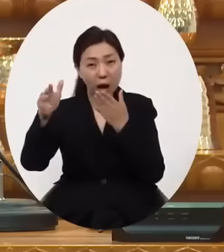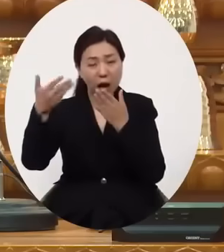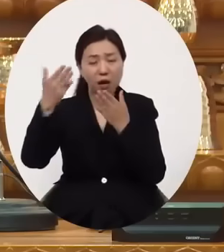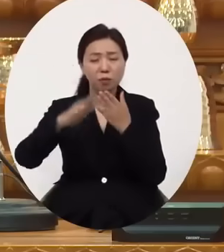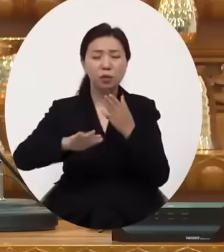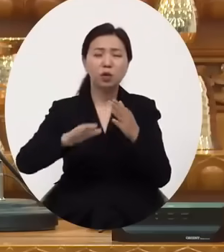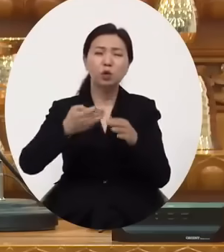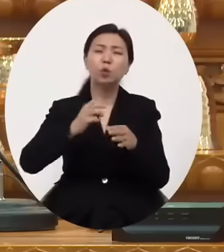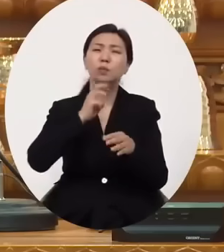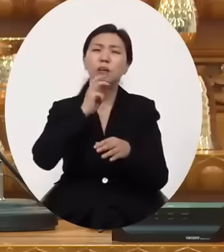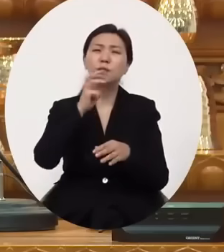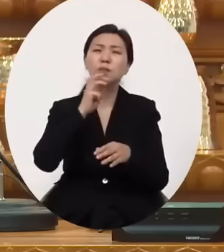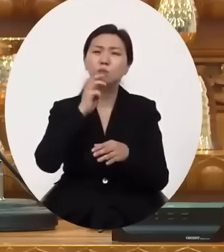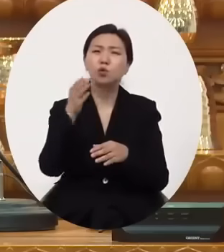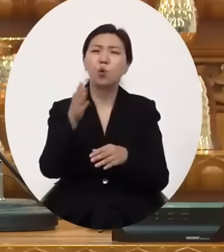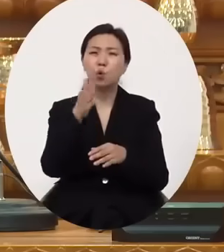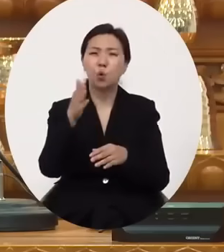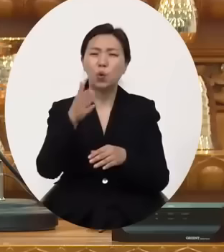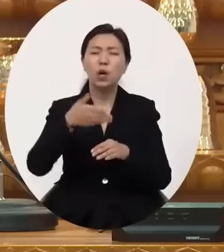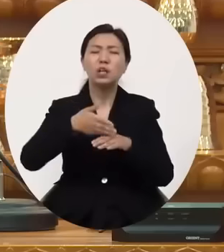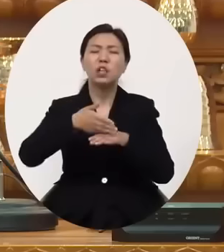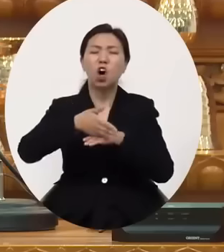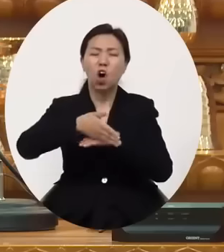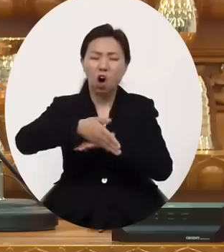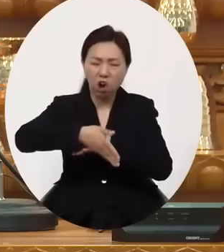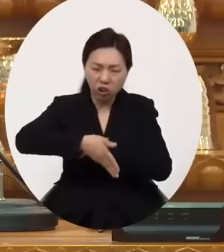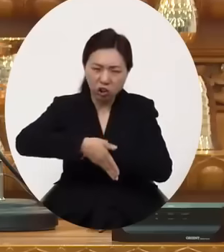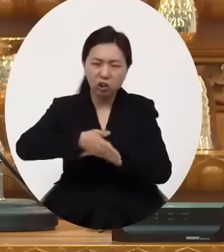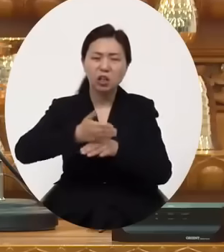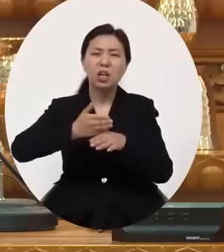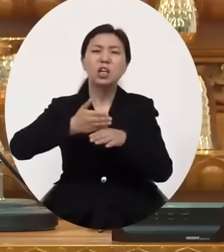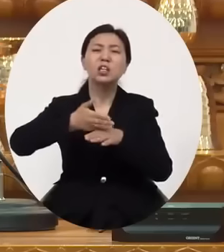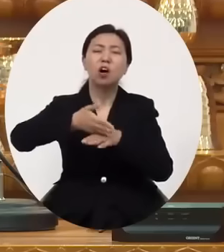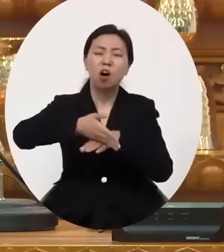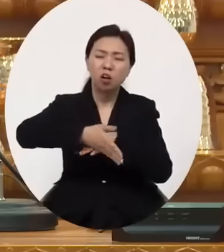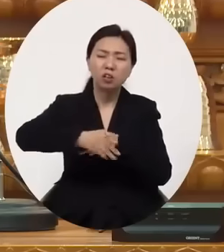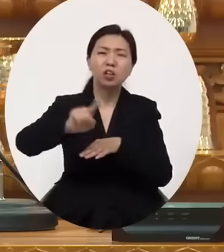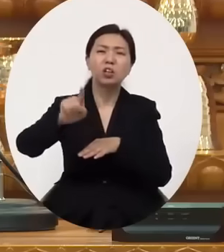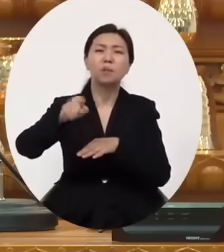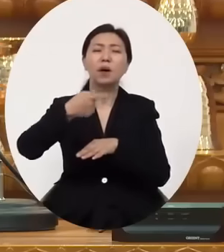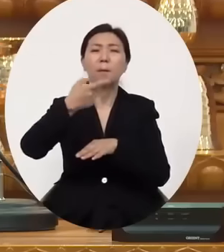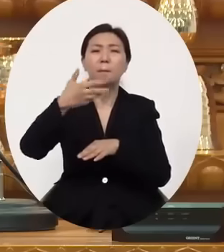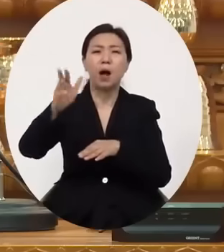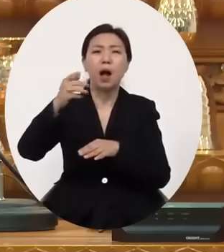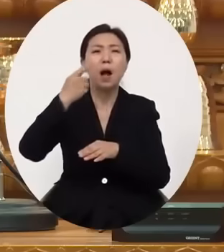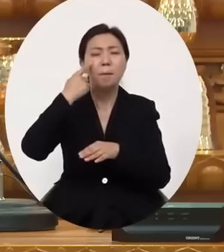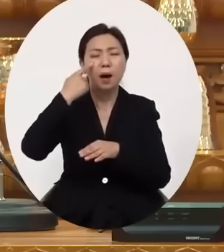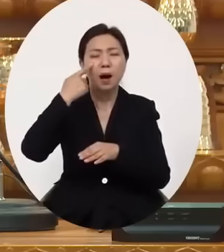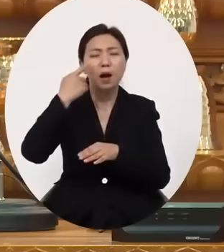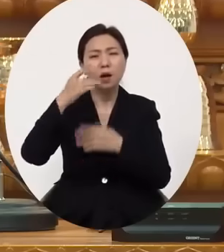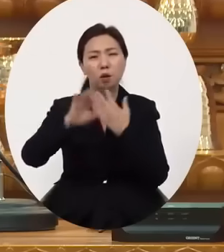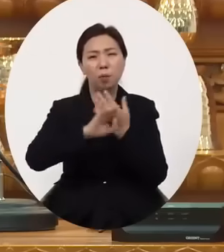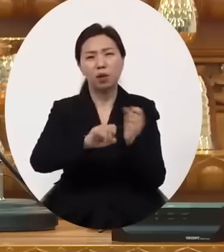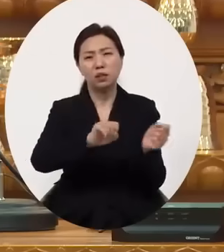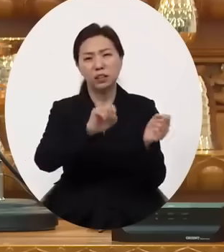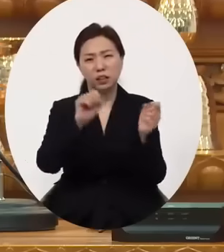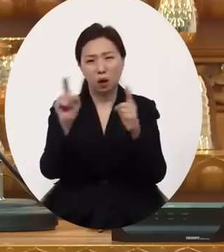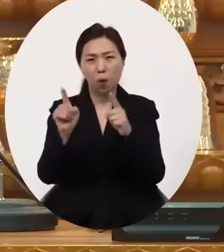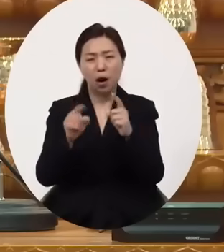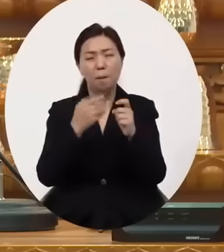걸쳐가지고 남의 속도의 한 절반 정도 수준으로 천천히 하면 재활의 의미가